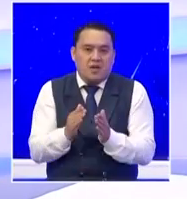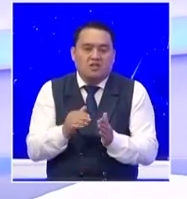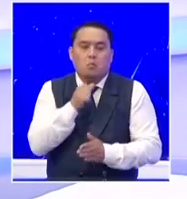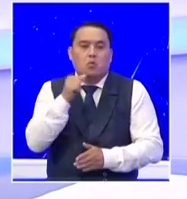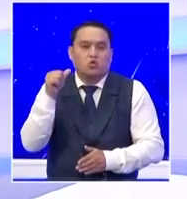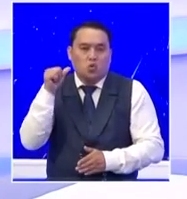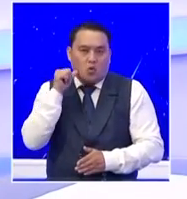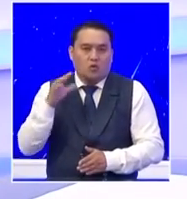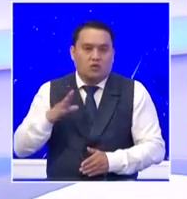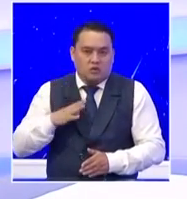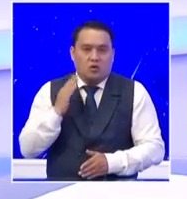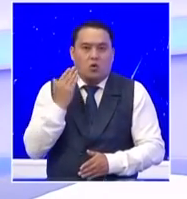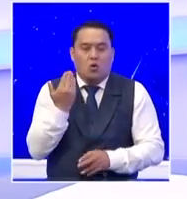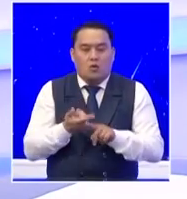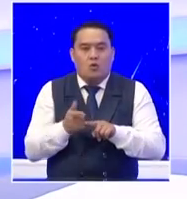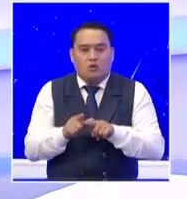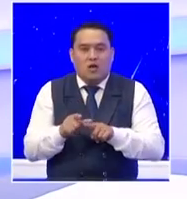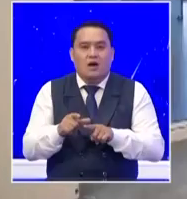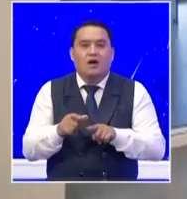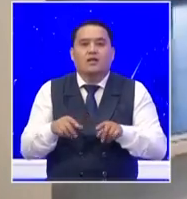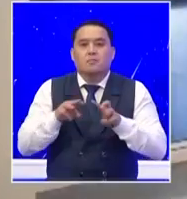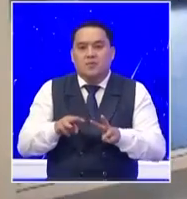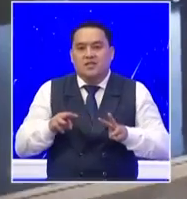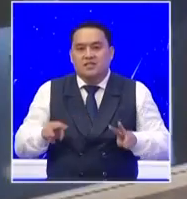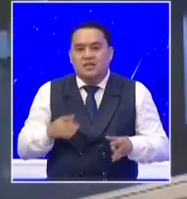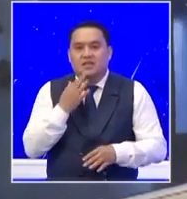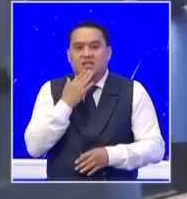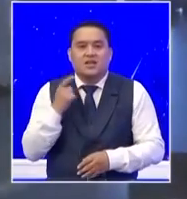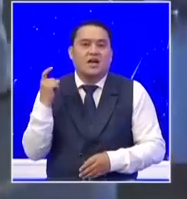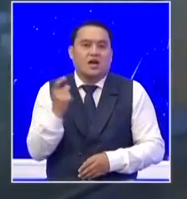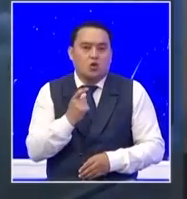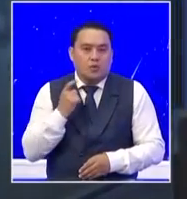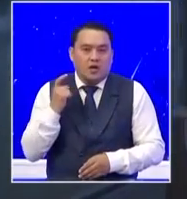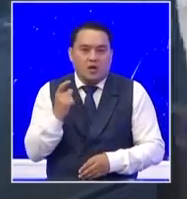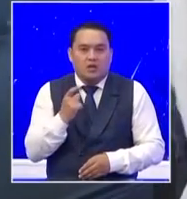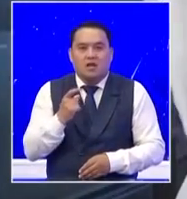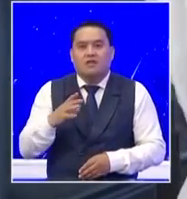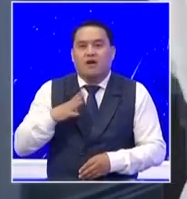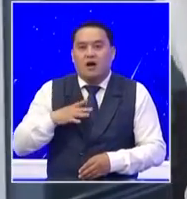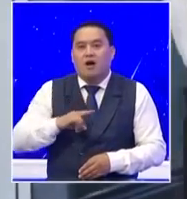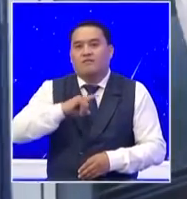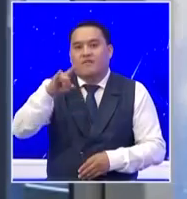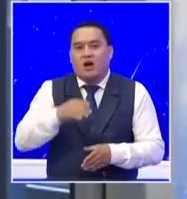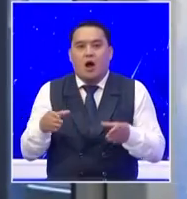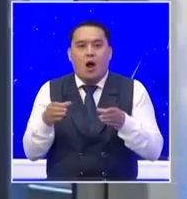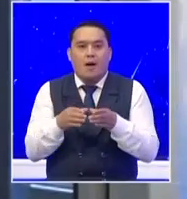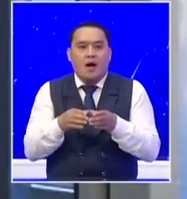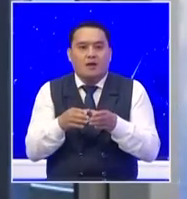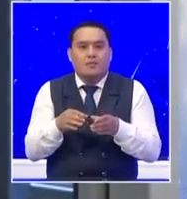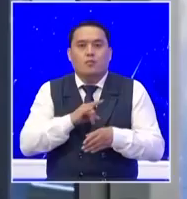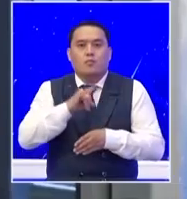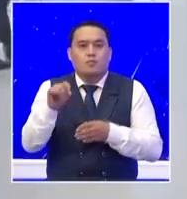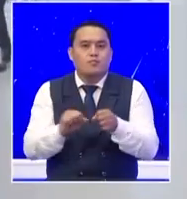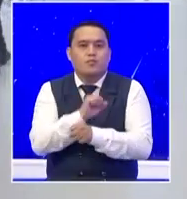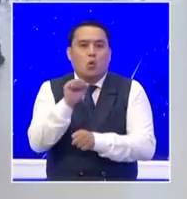за аналогичный период прошлого года. По сообщению министра национальной экономики Руслана Даленова, авиакомпаниям и